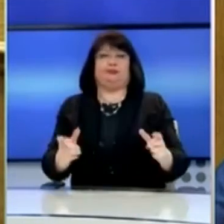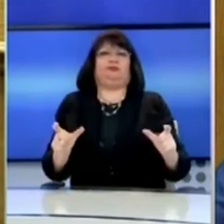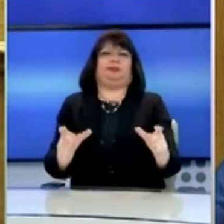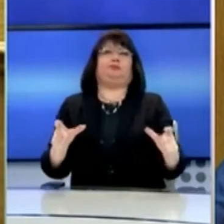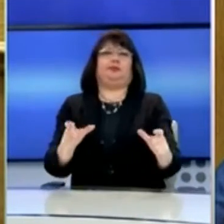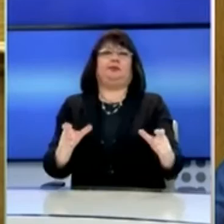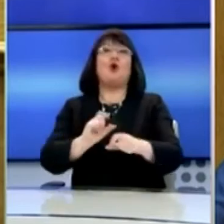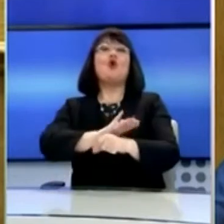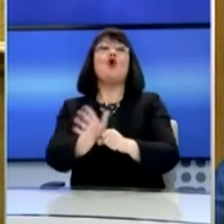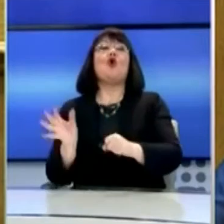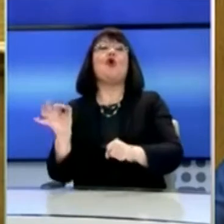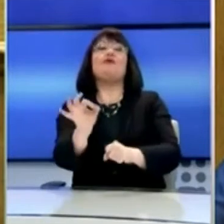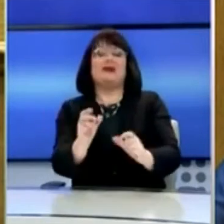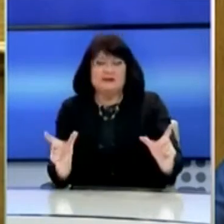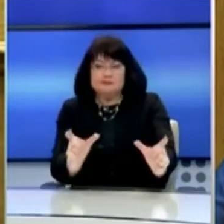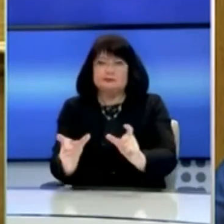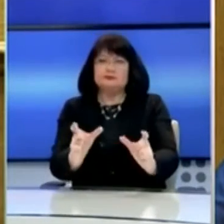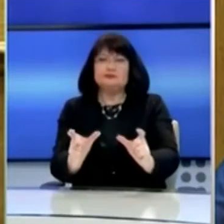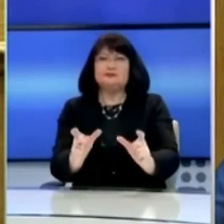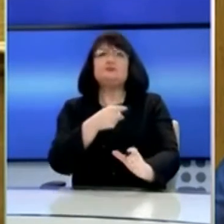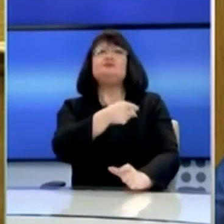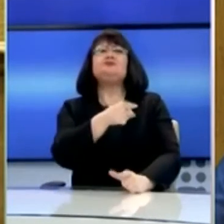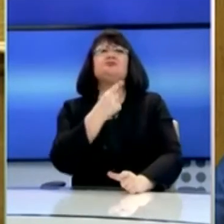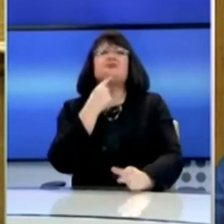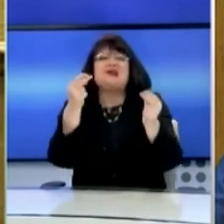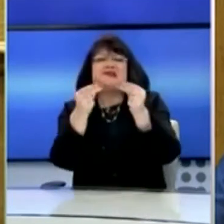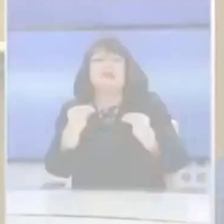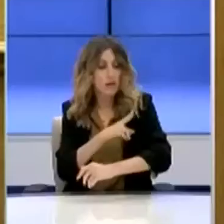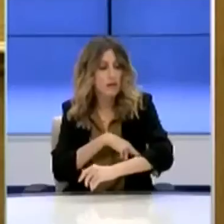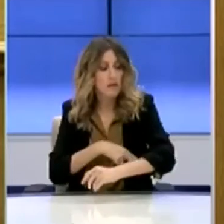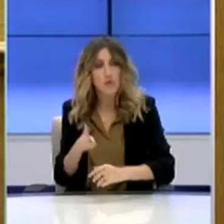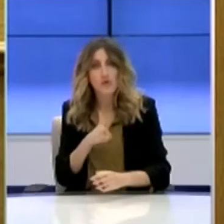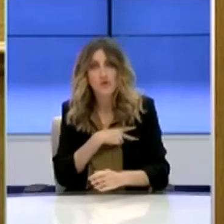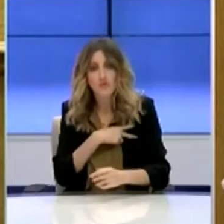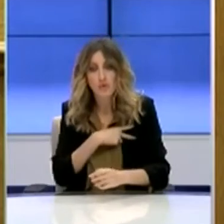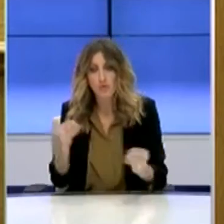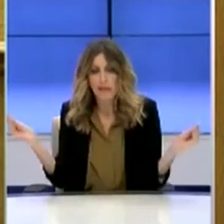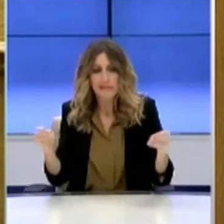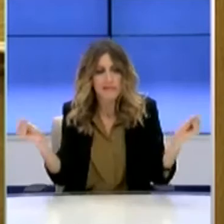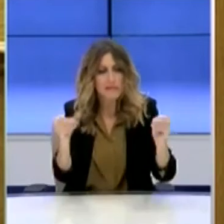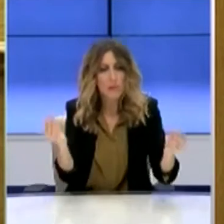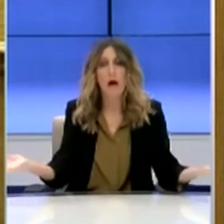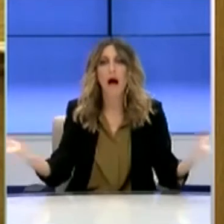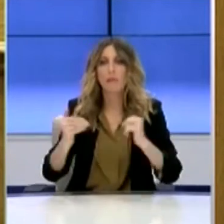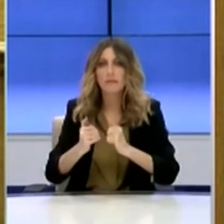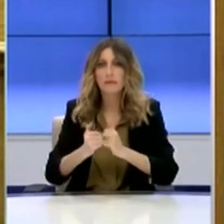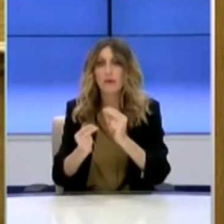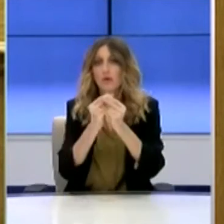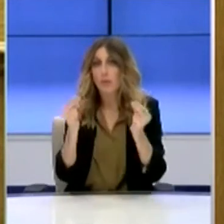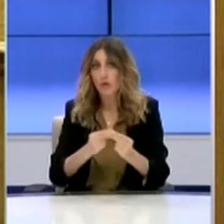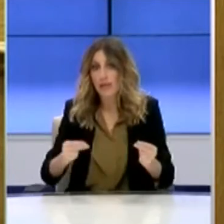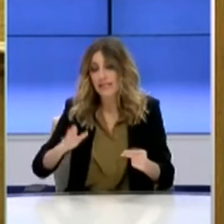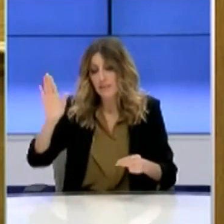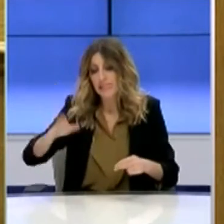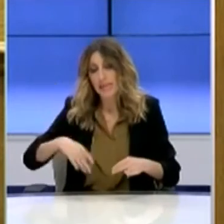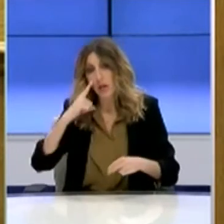πανδημία, ανταλώνεται σε άστοχες και μακάβριες στατιστικές. Και η χώρα έφτασε τέλη Νοέμβρη, αρχές